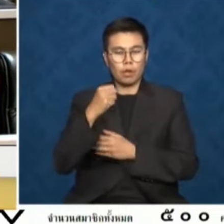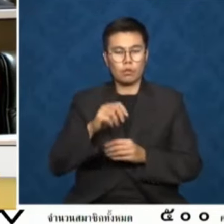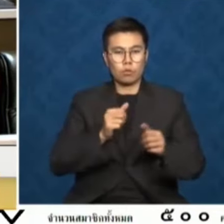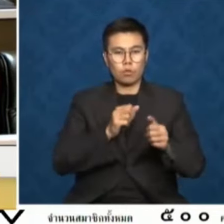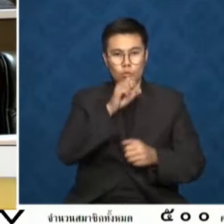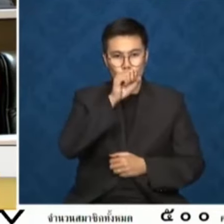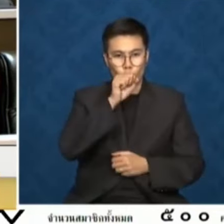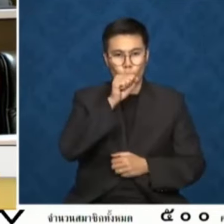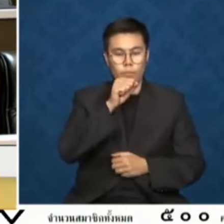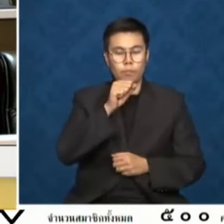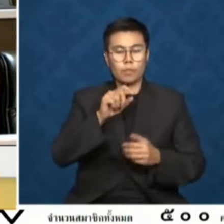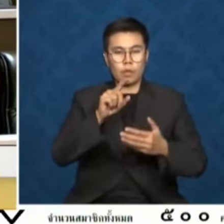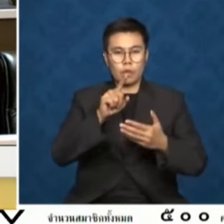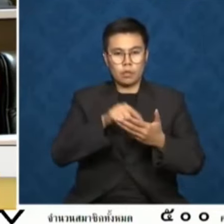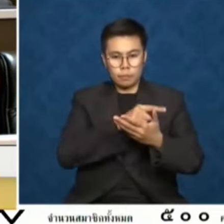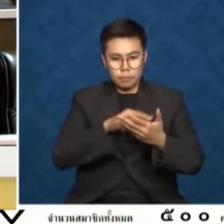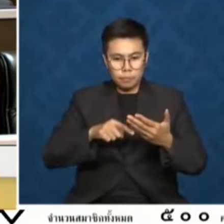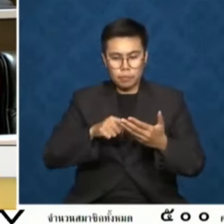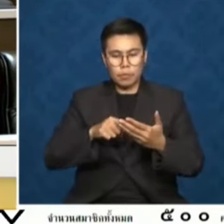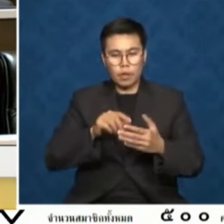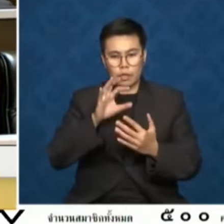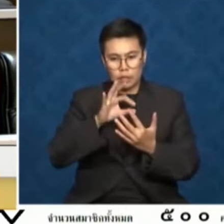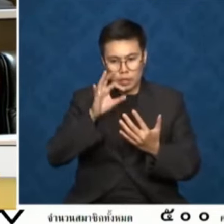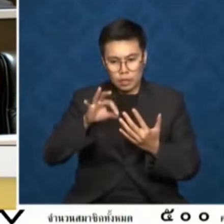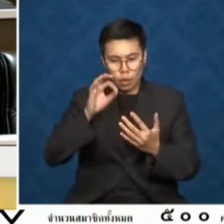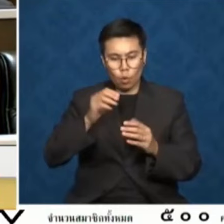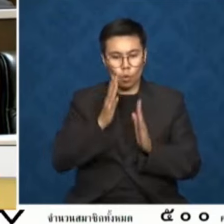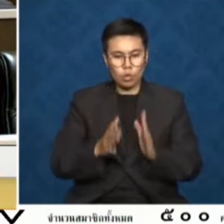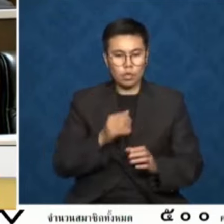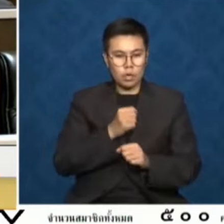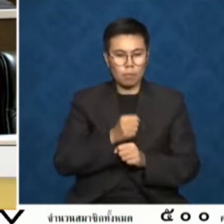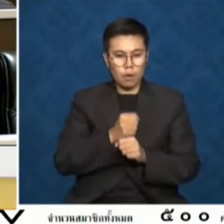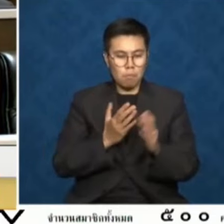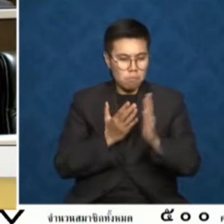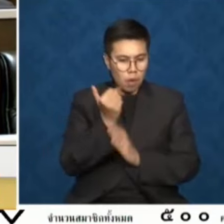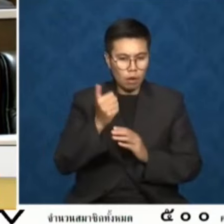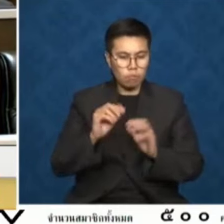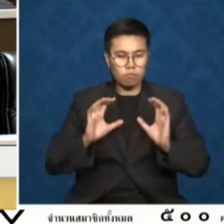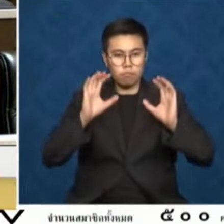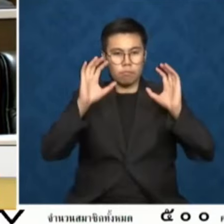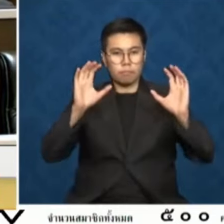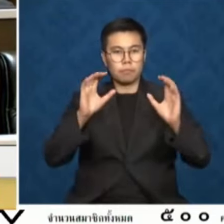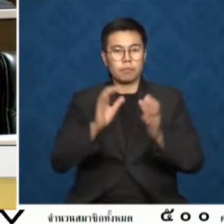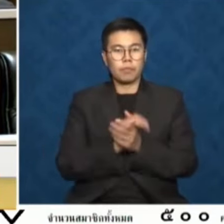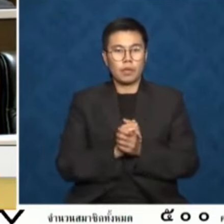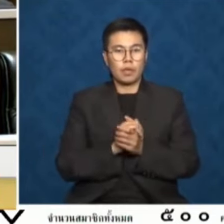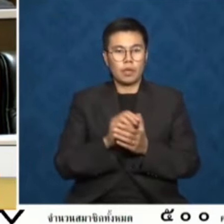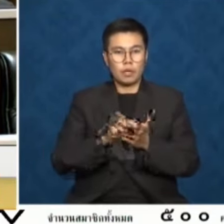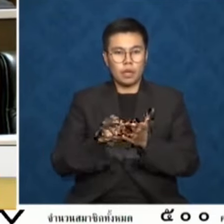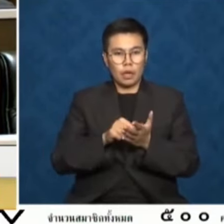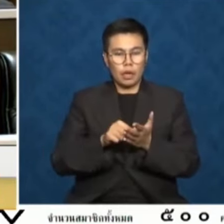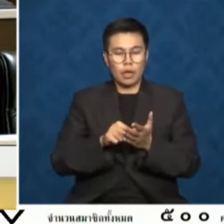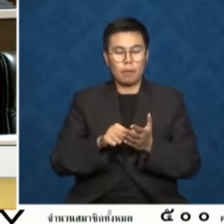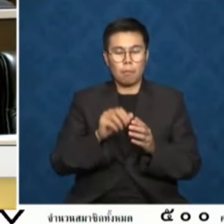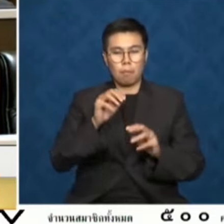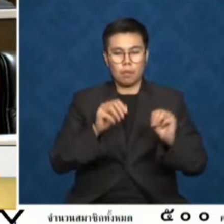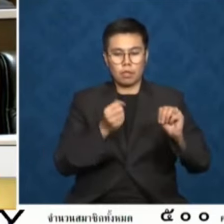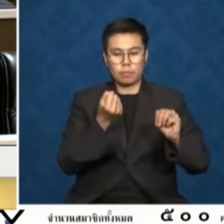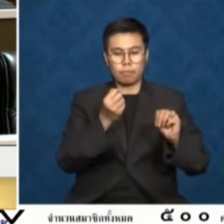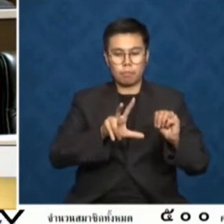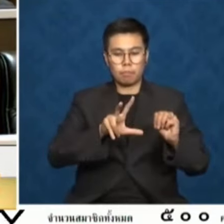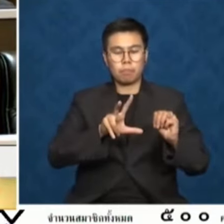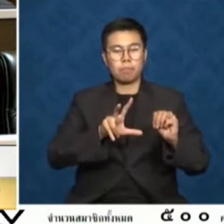แข่งขันสอบคัดเลือกและคัดเลือกข้าราชการและพนักงานส่วนท้องถิ่นแก้ไขเพิ่มเติมมาตรา